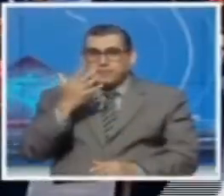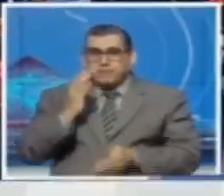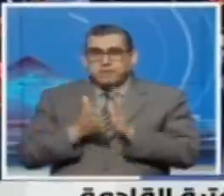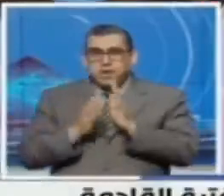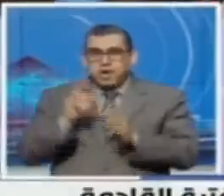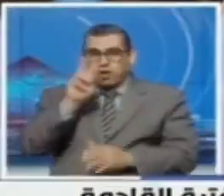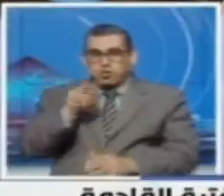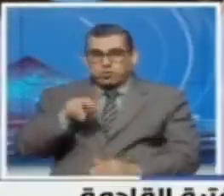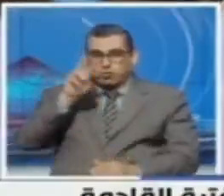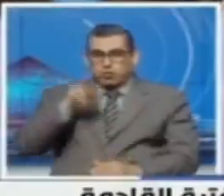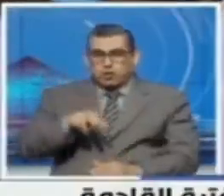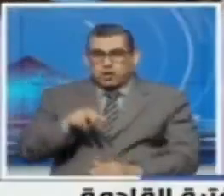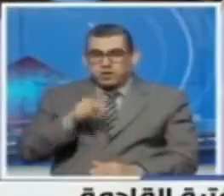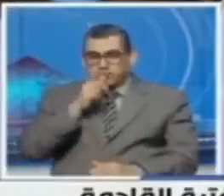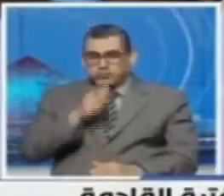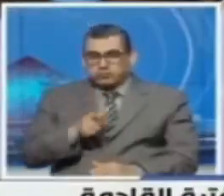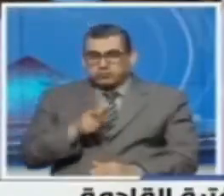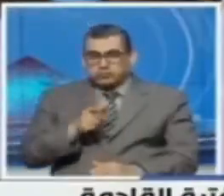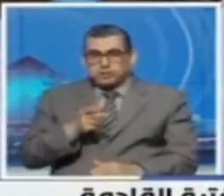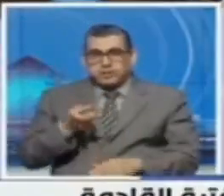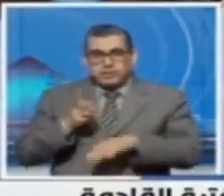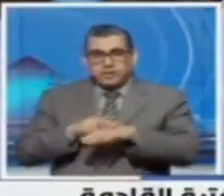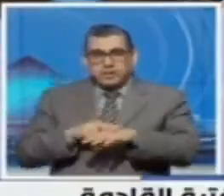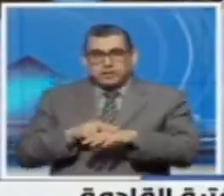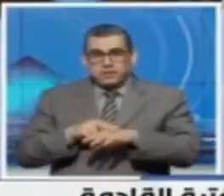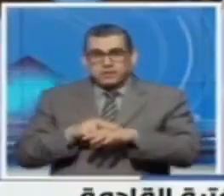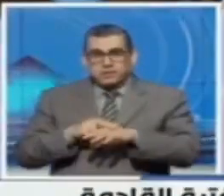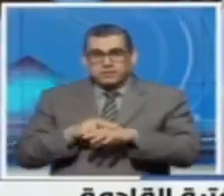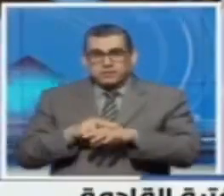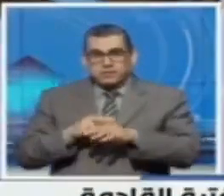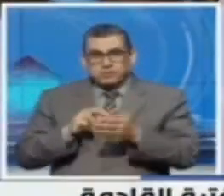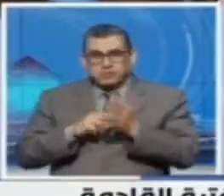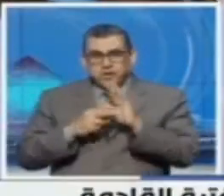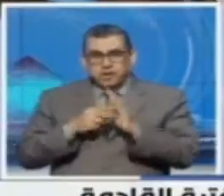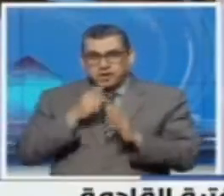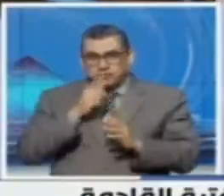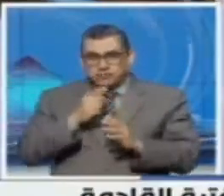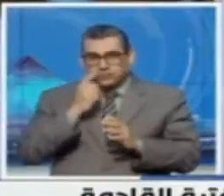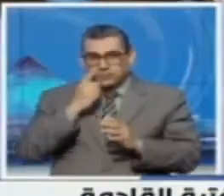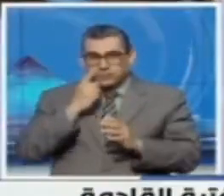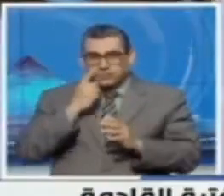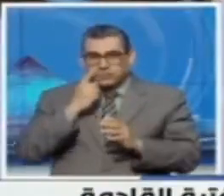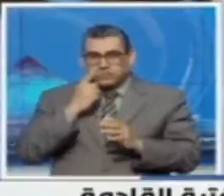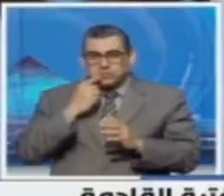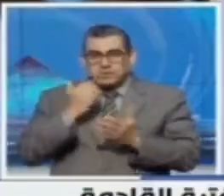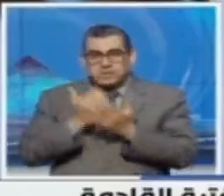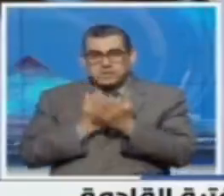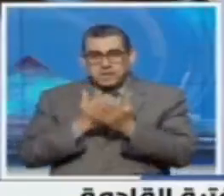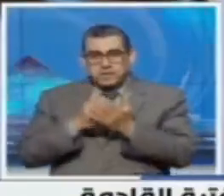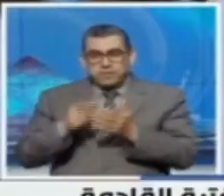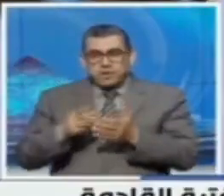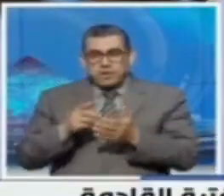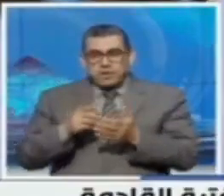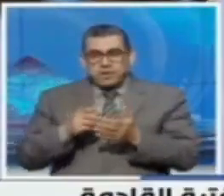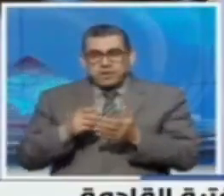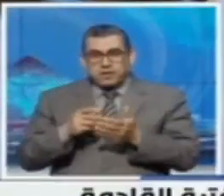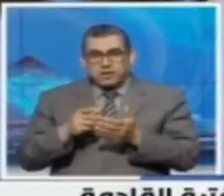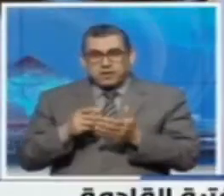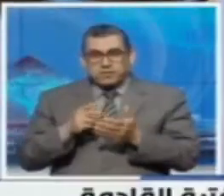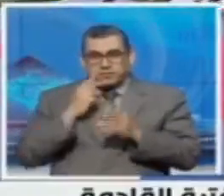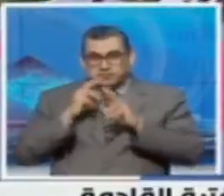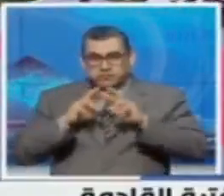5 مليار دولار، فضلا عن أن قطر دخلت في عملية استثمار في مجال